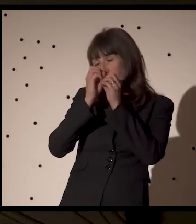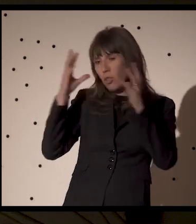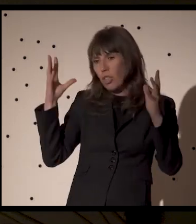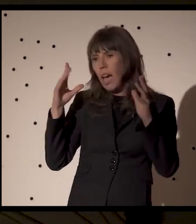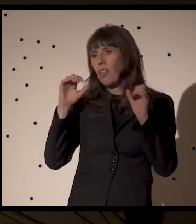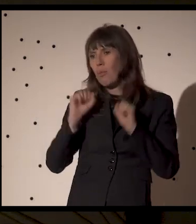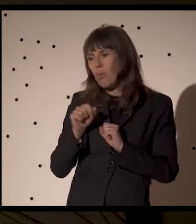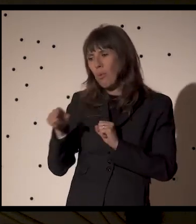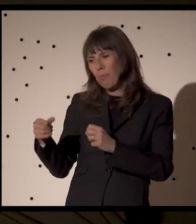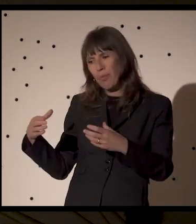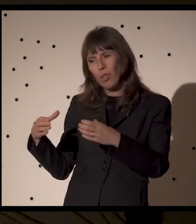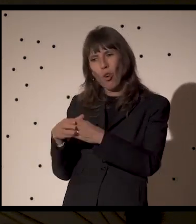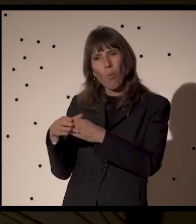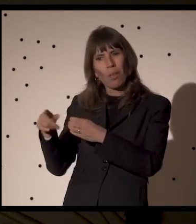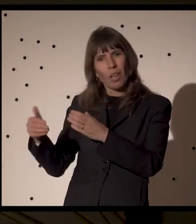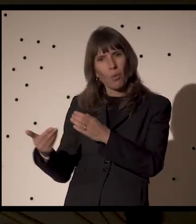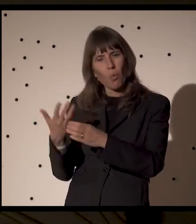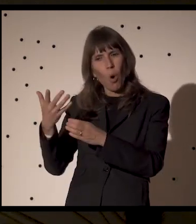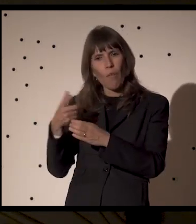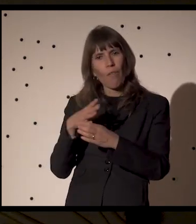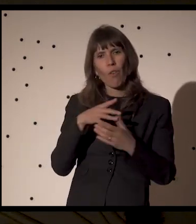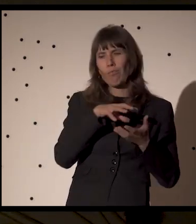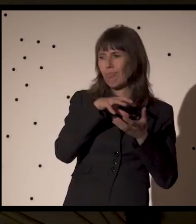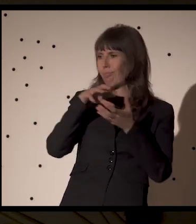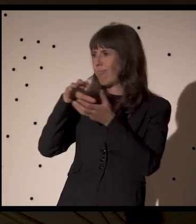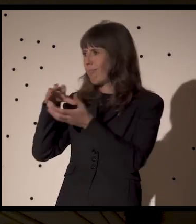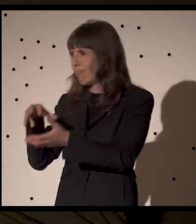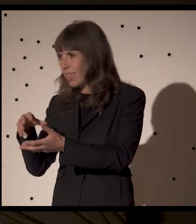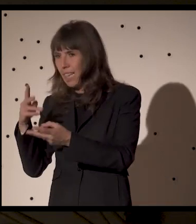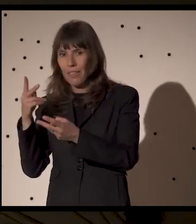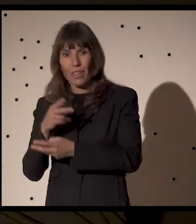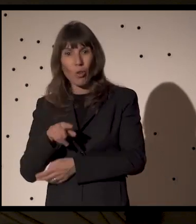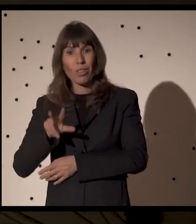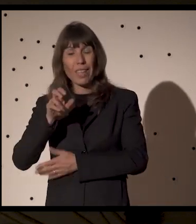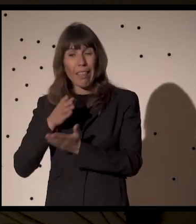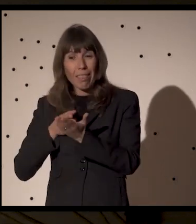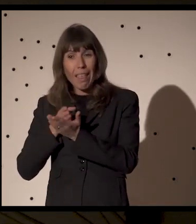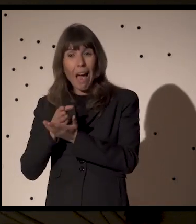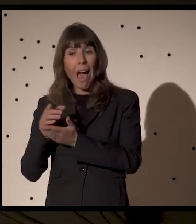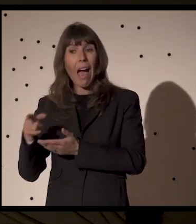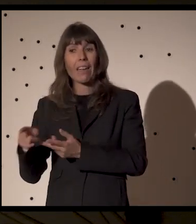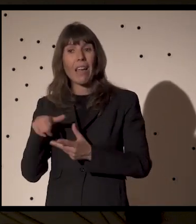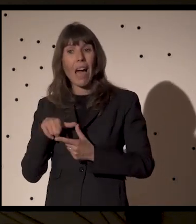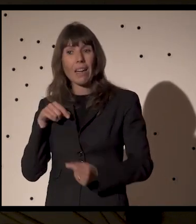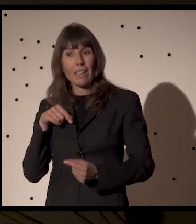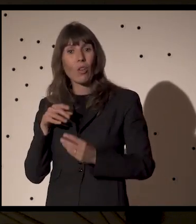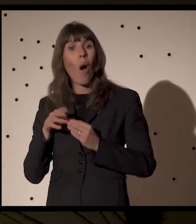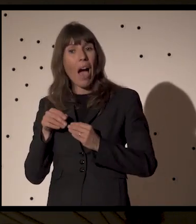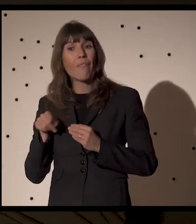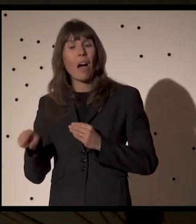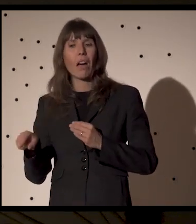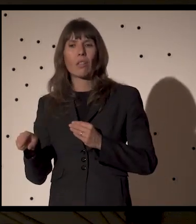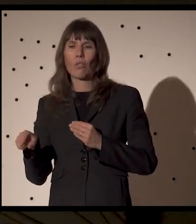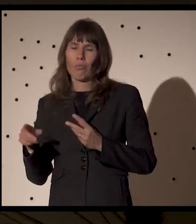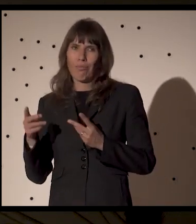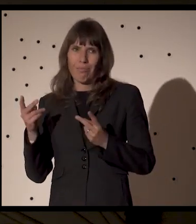compagnia che per 30 anni incarnato all'arlecchino ovviamente Arlecchino continuerà nel